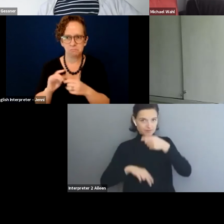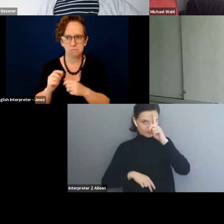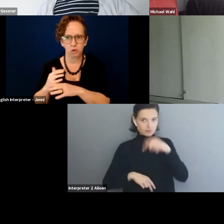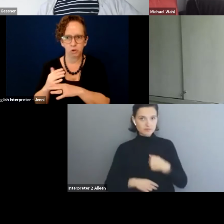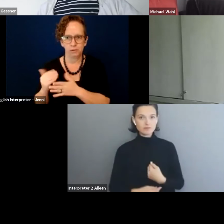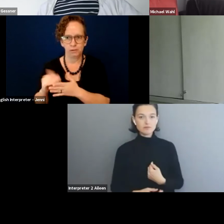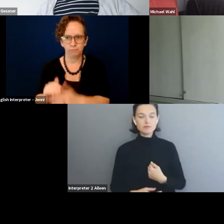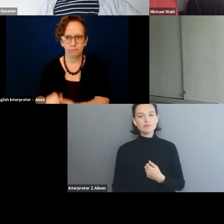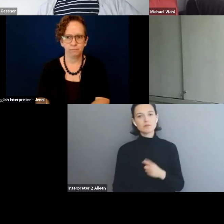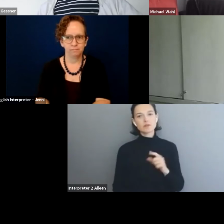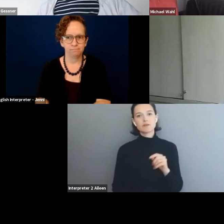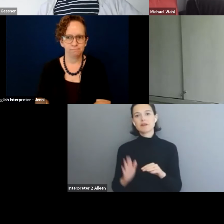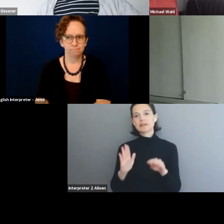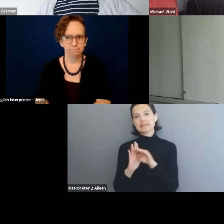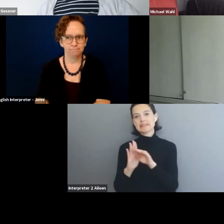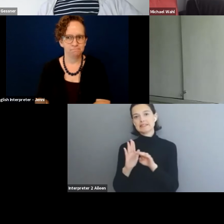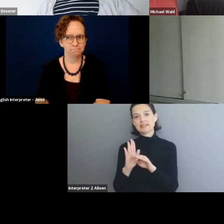können